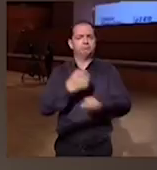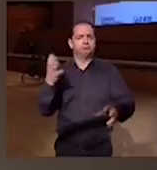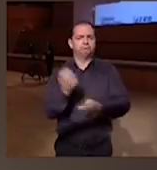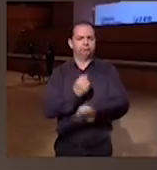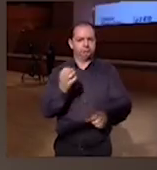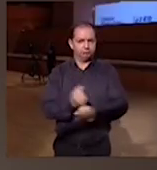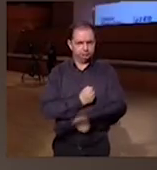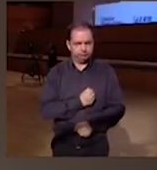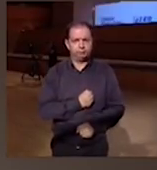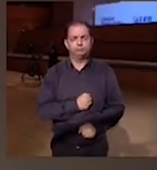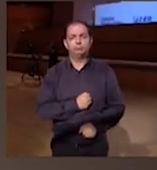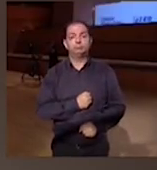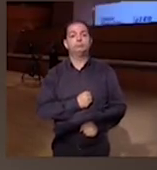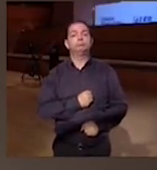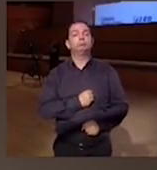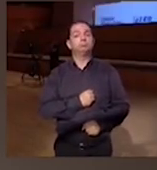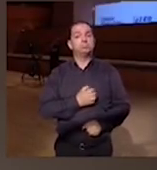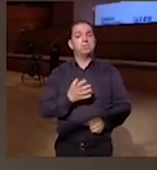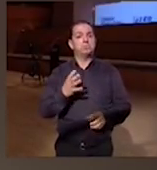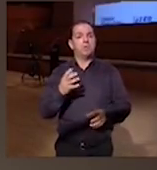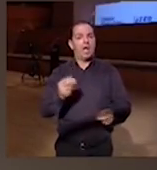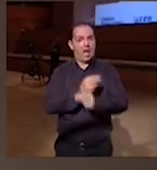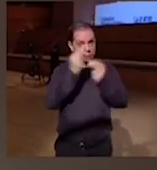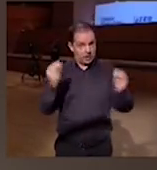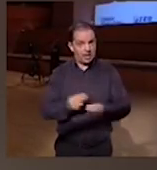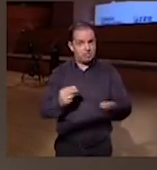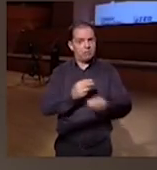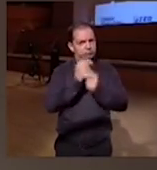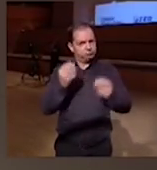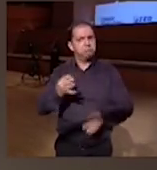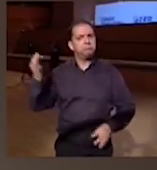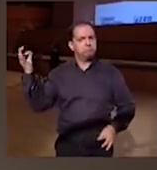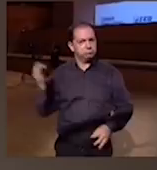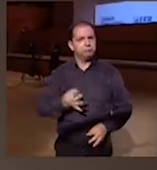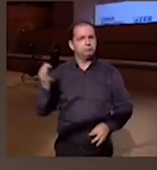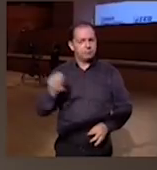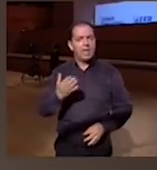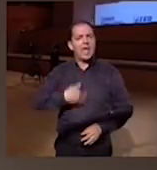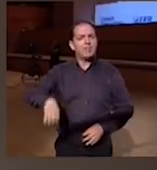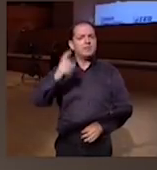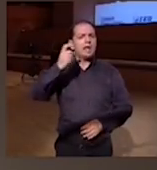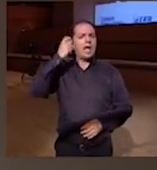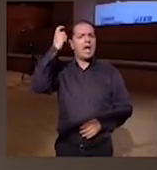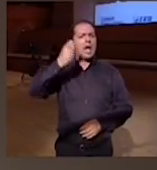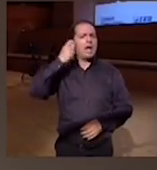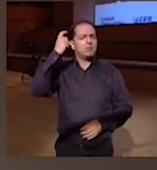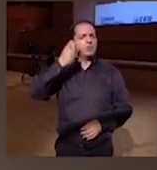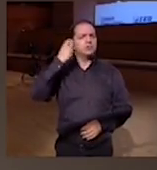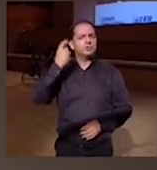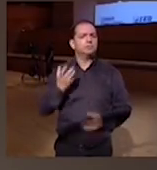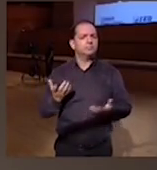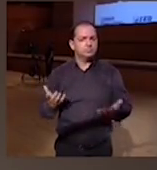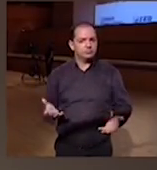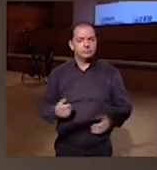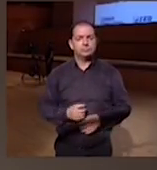αυτά έχουν μετρήσιμη απόδοση και όχι θεωρητική και δικαιώνουν την άποψή μας ότι μέσω